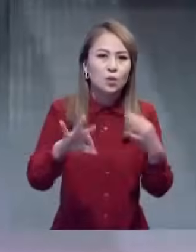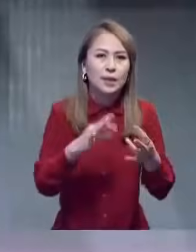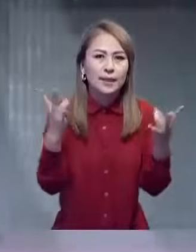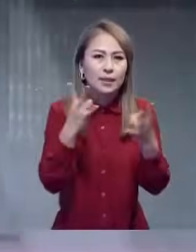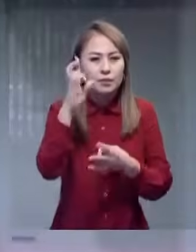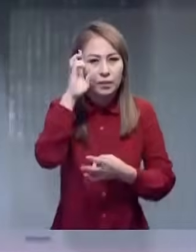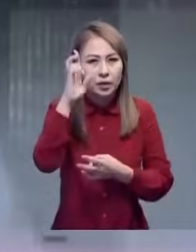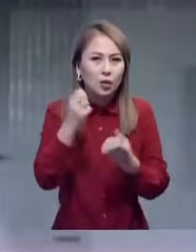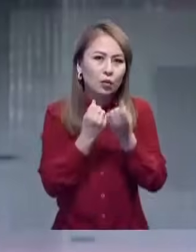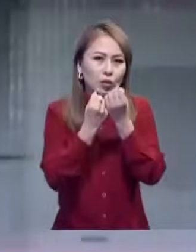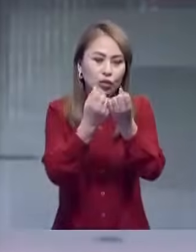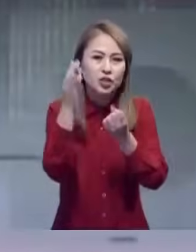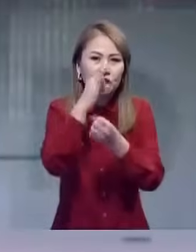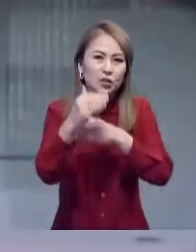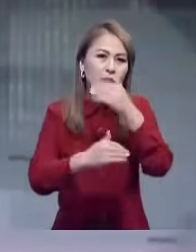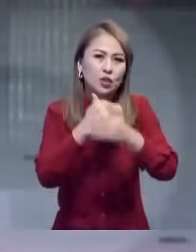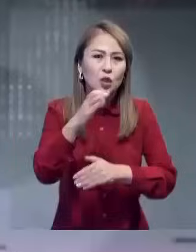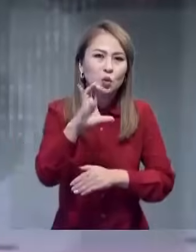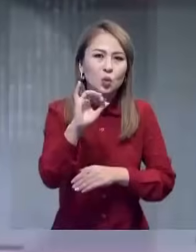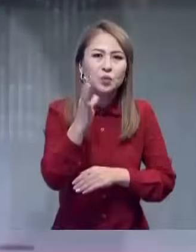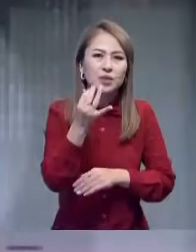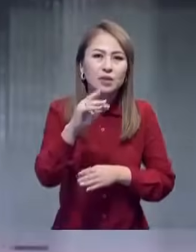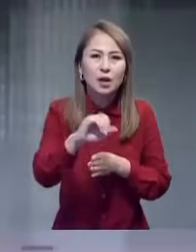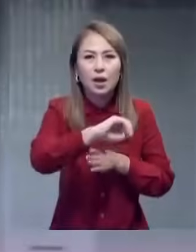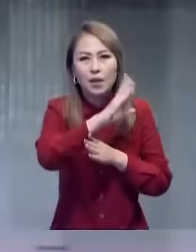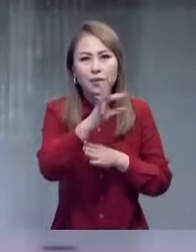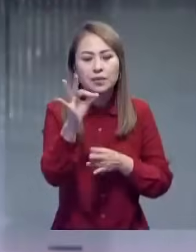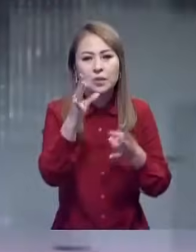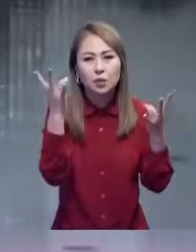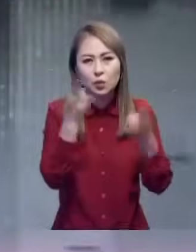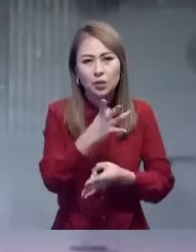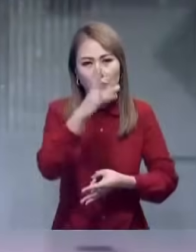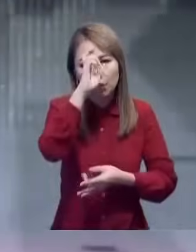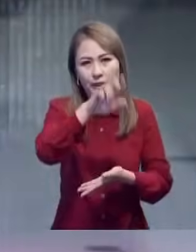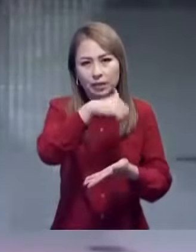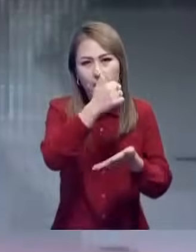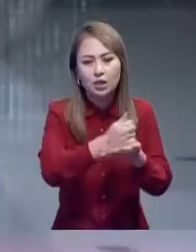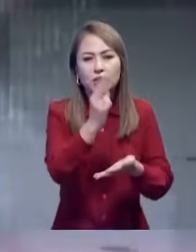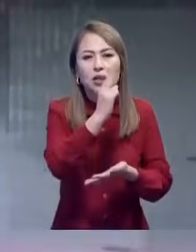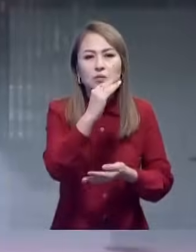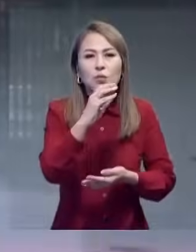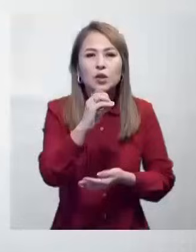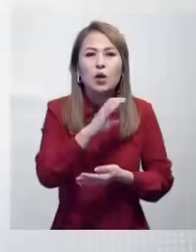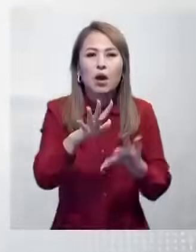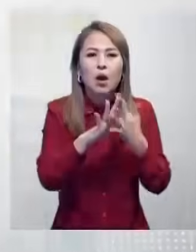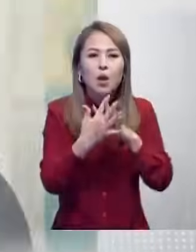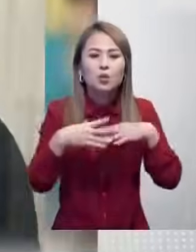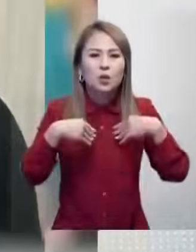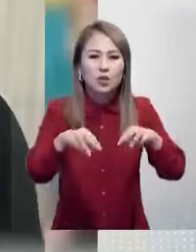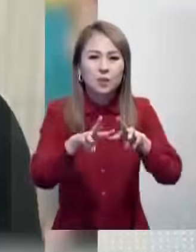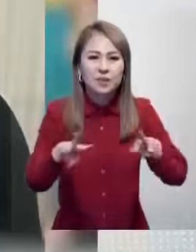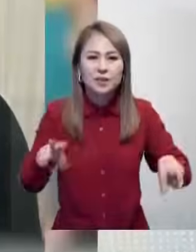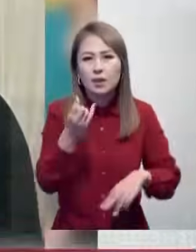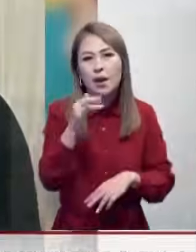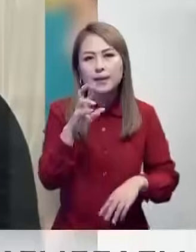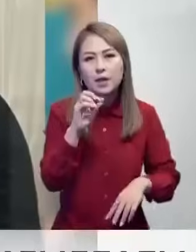керек. Ол үшін мемлекеттік қолдау жүйесі жетілдіріліп, шаруалар субсидиямен қамтамасыз етілуі керек. Мемлекет басшысы Қасым Жомарт Тоқаев, ауыл